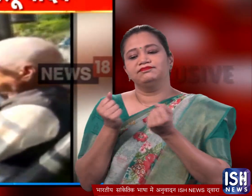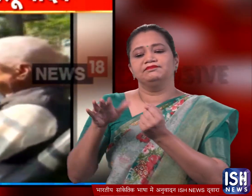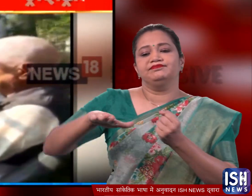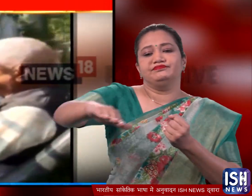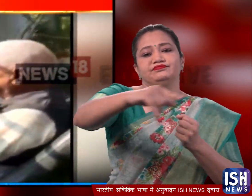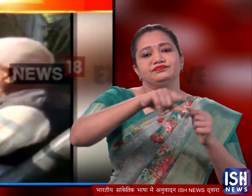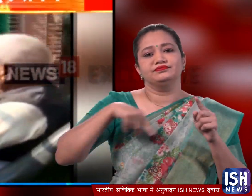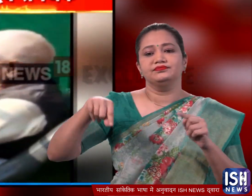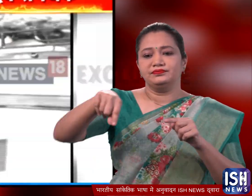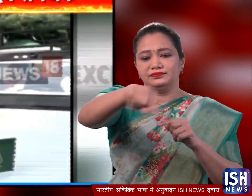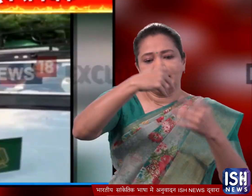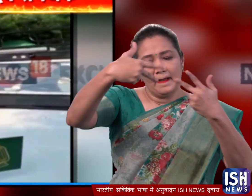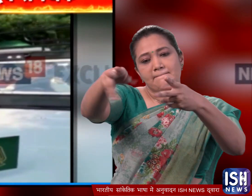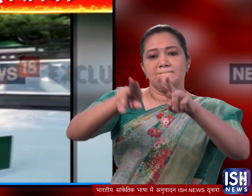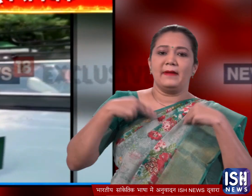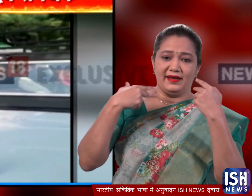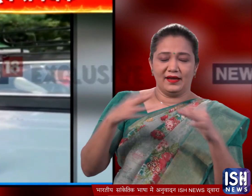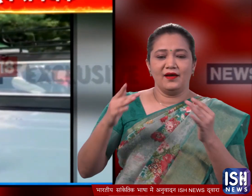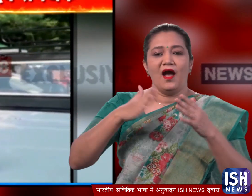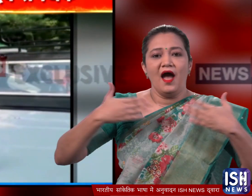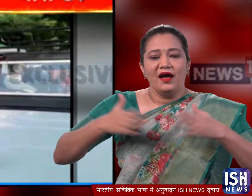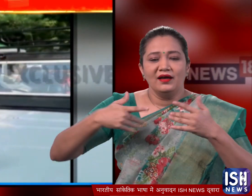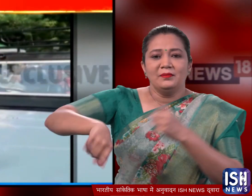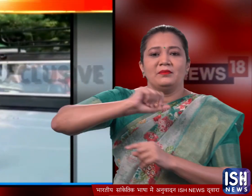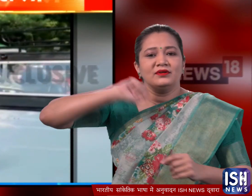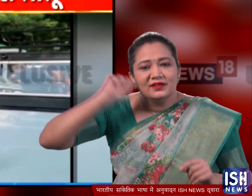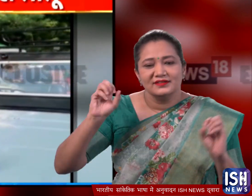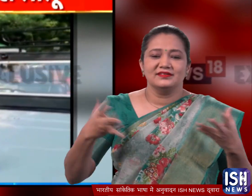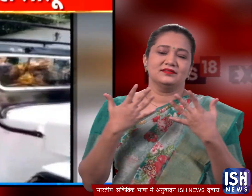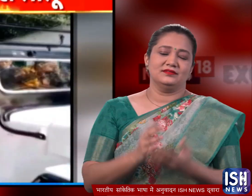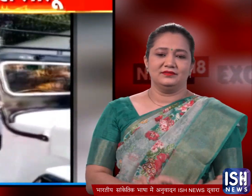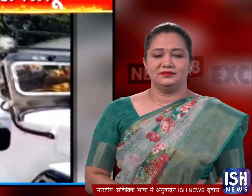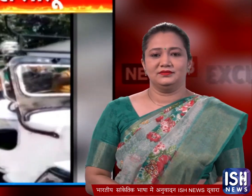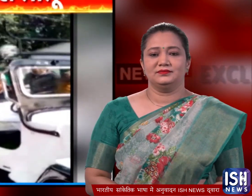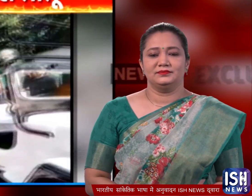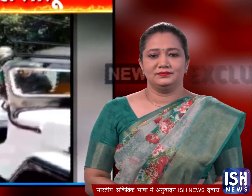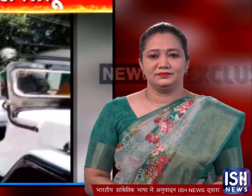के बाद लालू प्रसाद घर लौट आए, जिसके बाद उत्साहित कार्यकर्ताओं ने नारेबाजी शुरू कर दी।